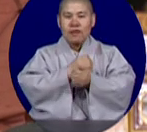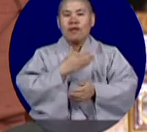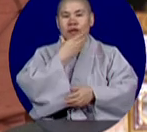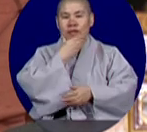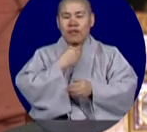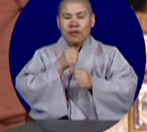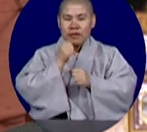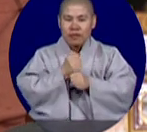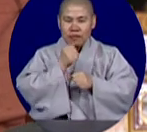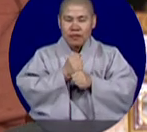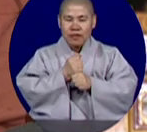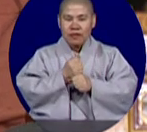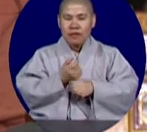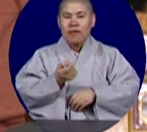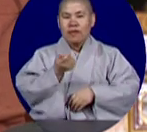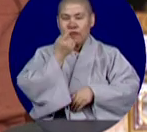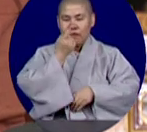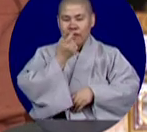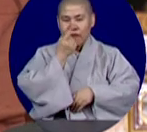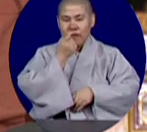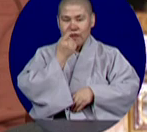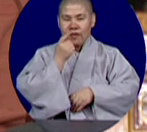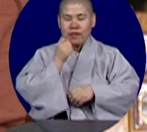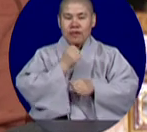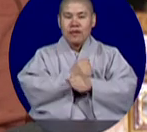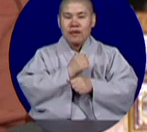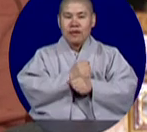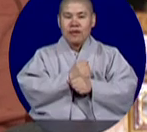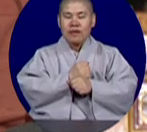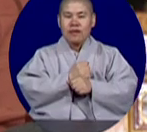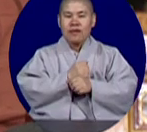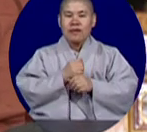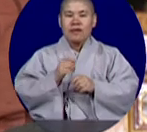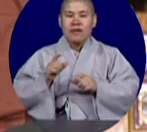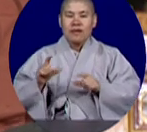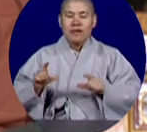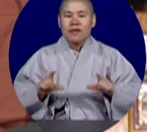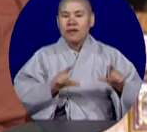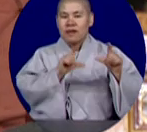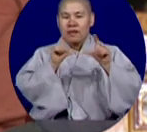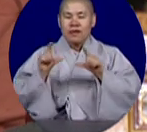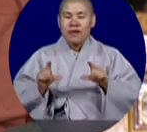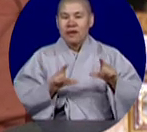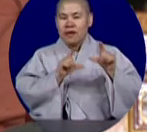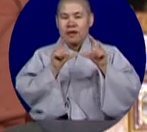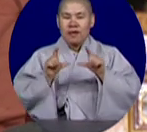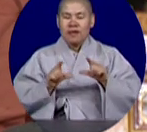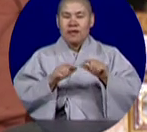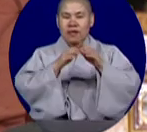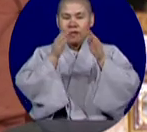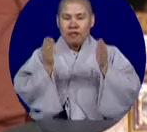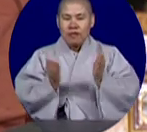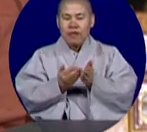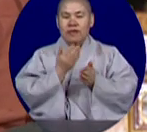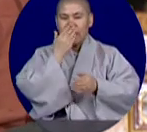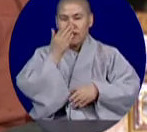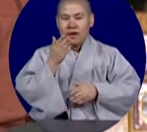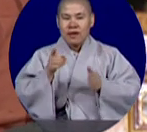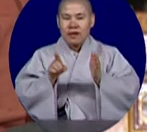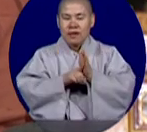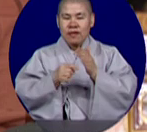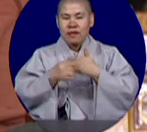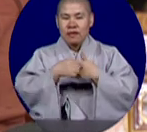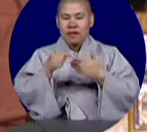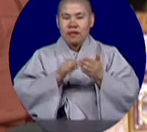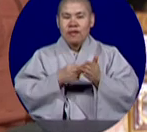닦고, 학문도 닦고, 세간사도 닦고, 다 닦는 겁니다, 이게. 신심 하나